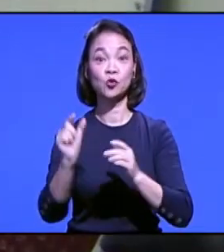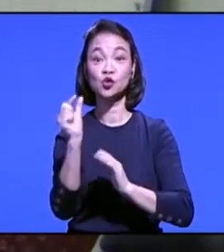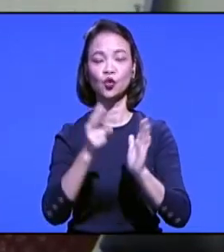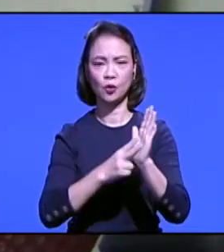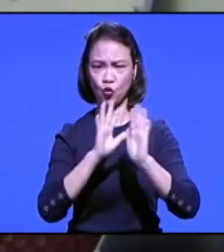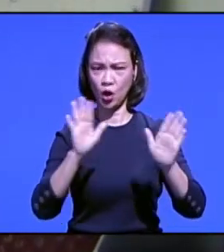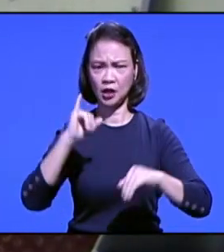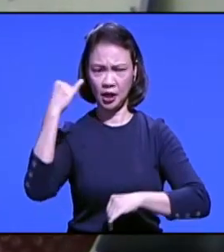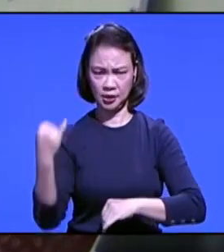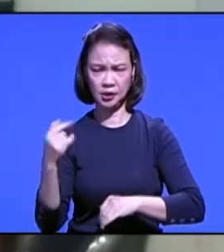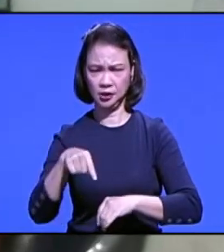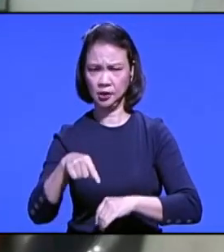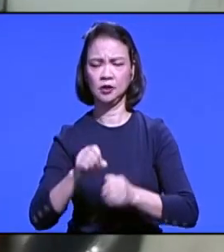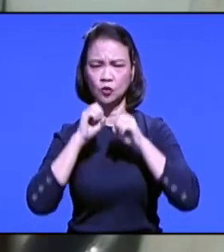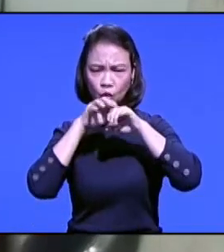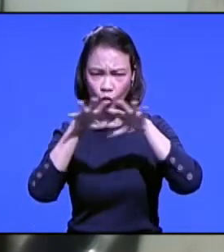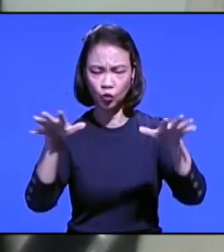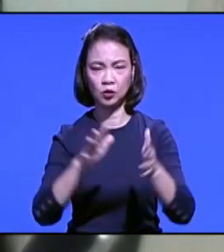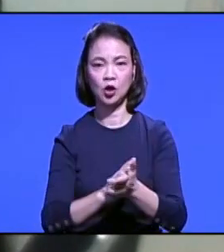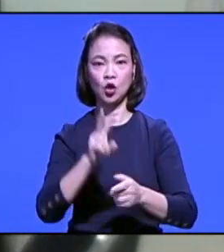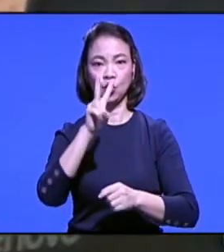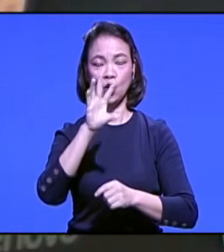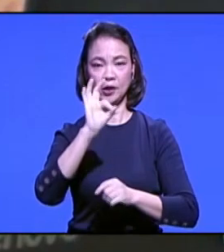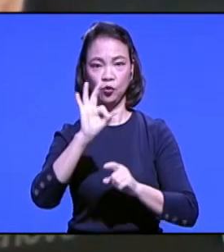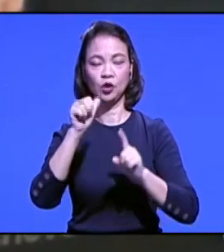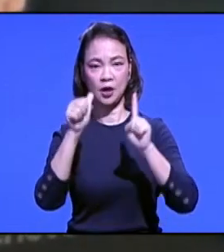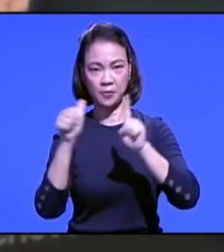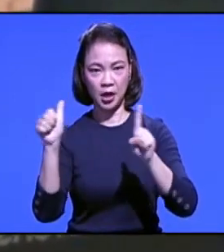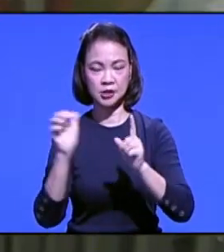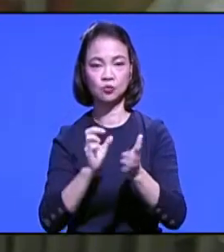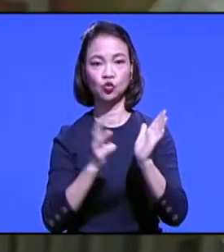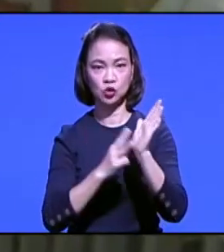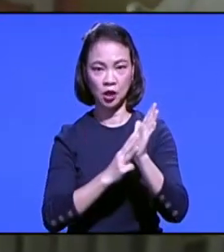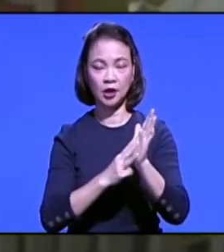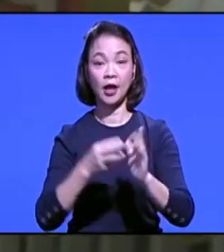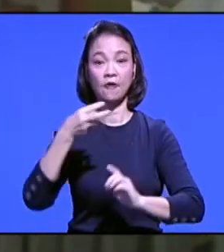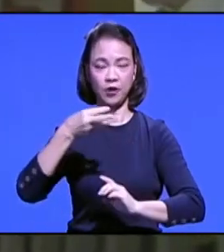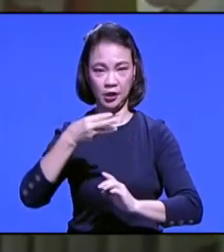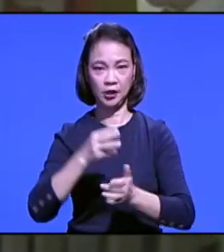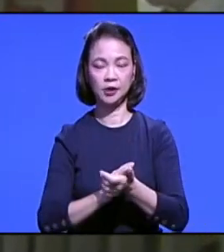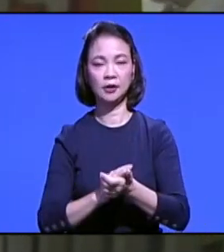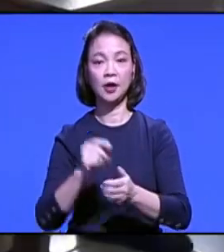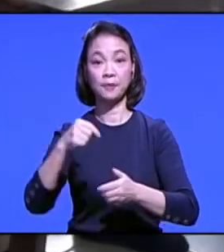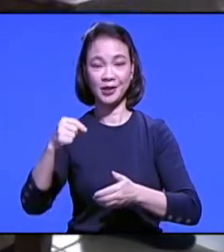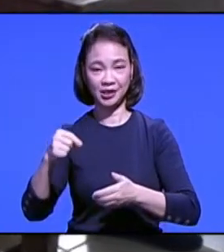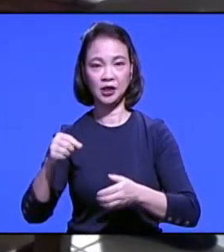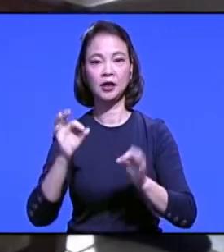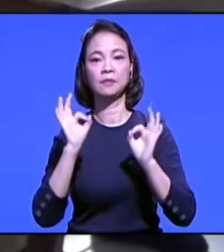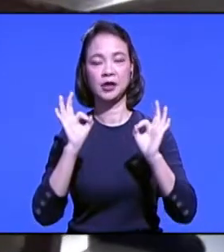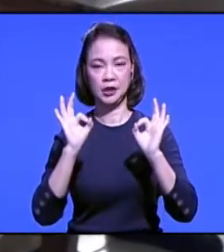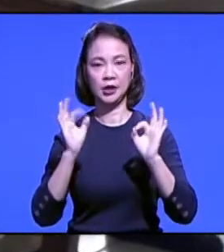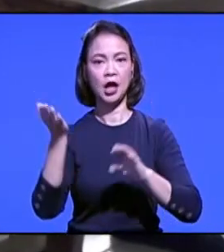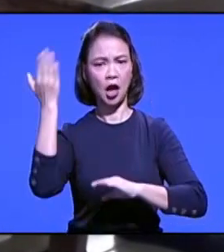kali ini saja digaungkan. Tahun 2016 lalu, Muhajir Effendi yang saat itu menjabat Menteri Pendidikan dan Kebudayaan